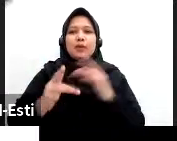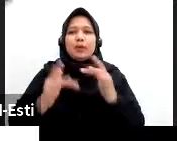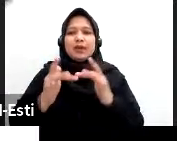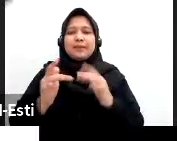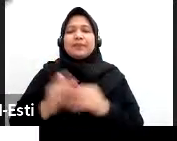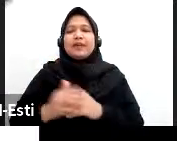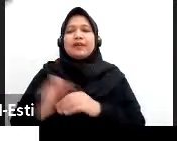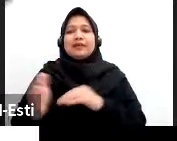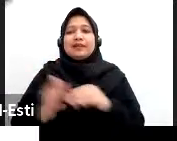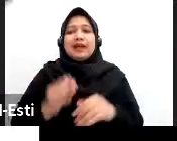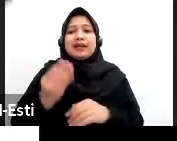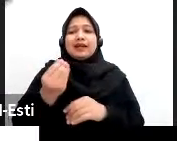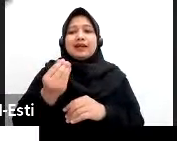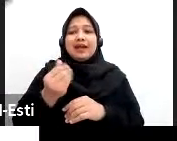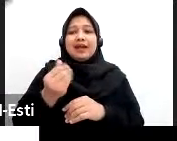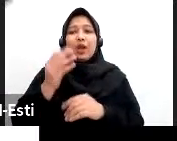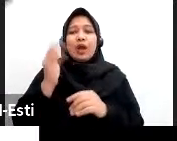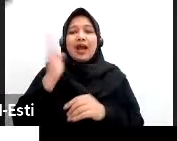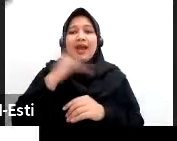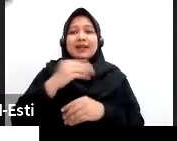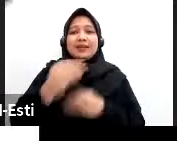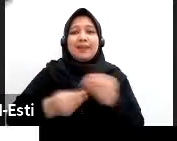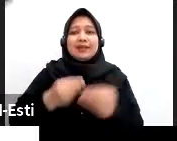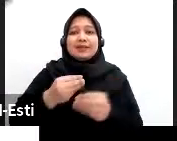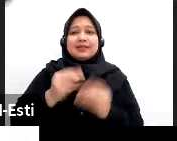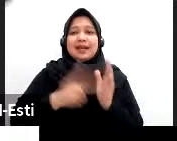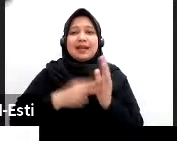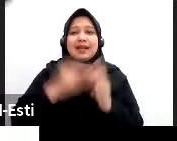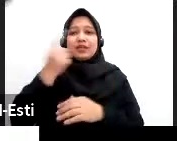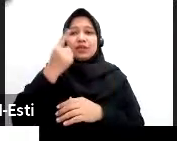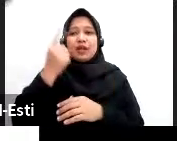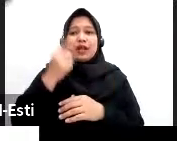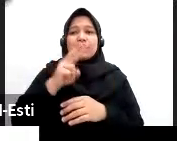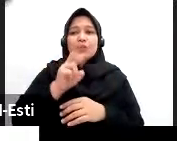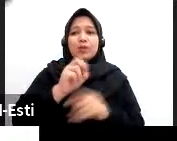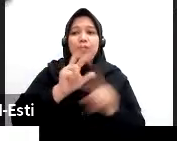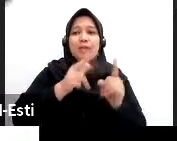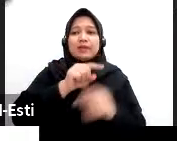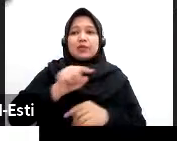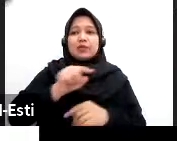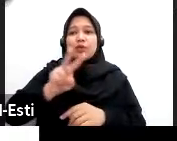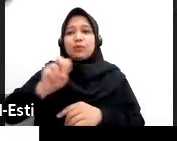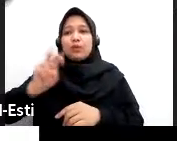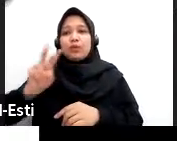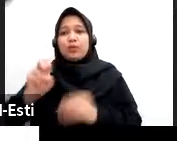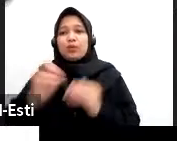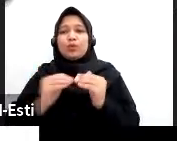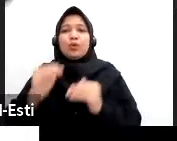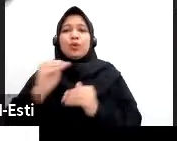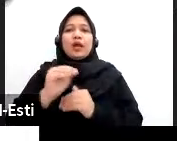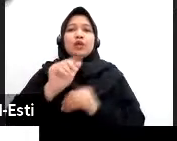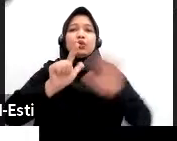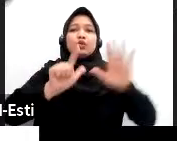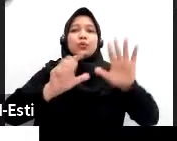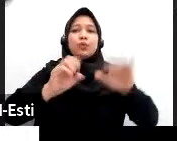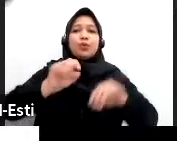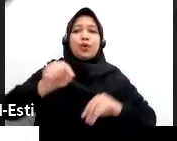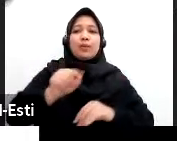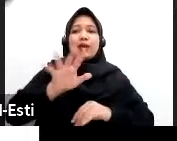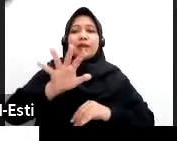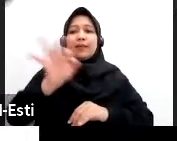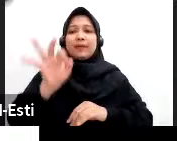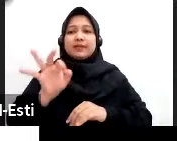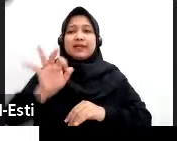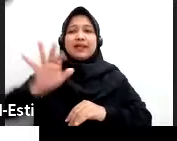ada kenaikan transaksi harbolnas selama tiga tahun 2018-2020 itu adalah sekitar 10,5 persen di setiap